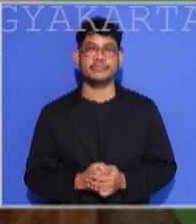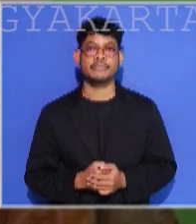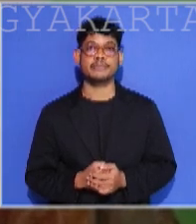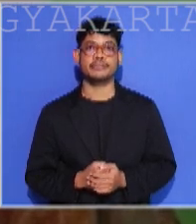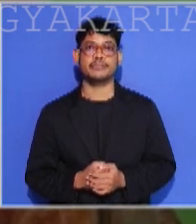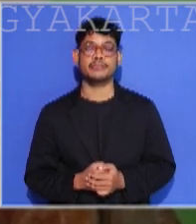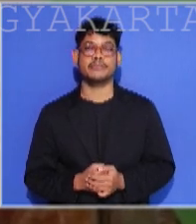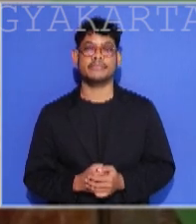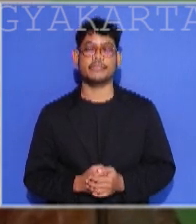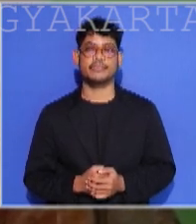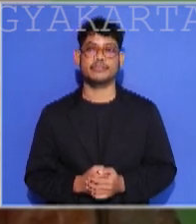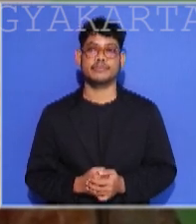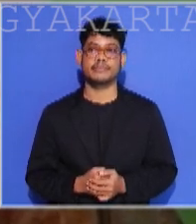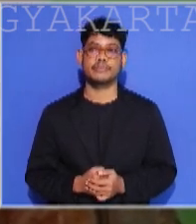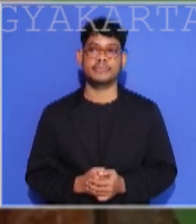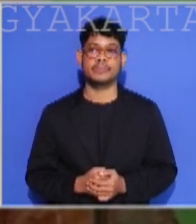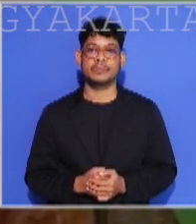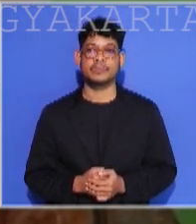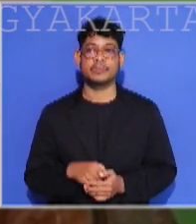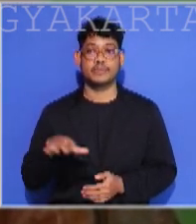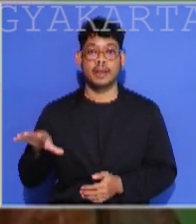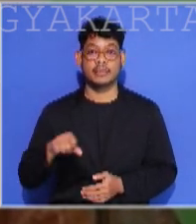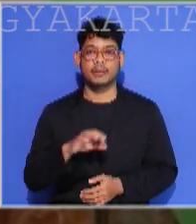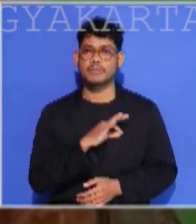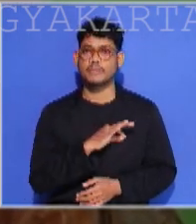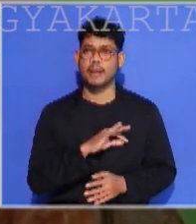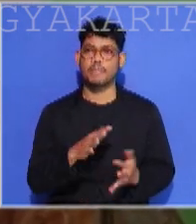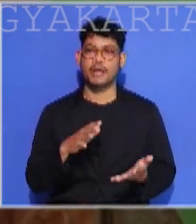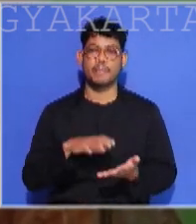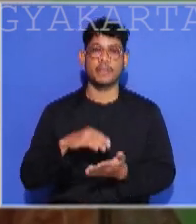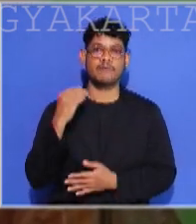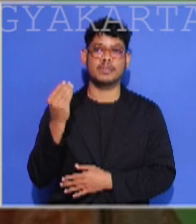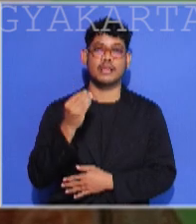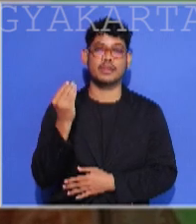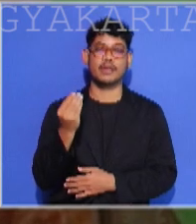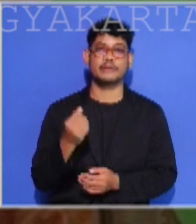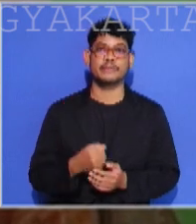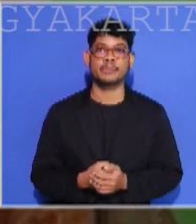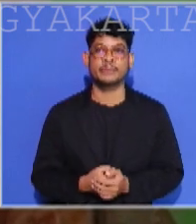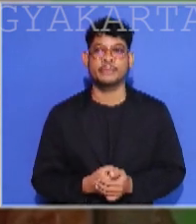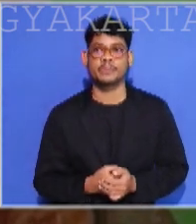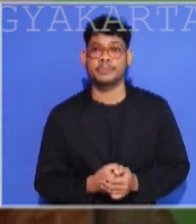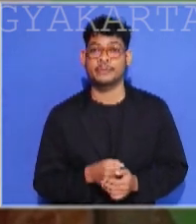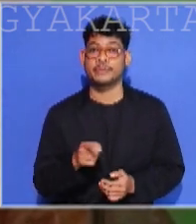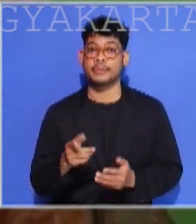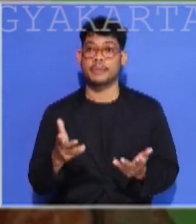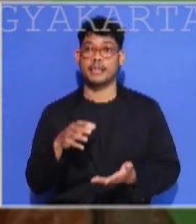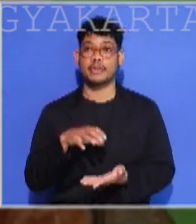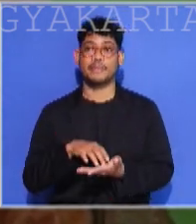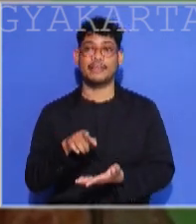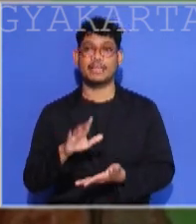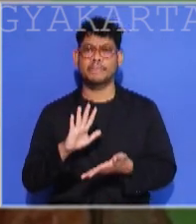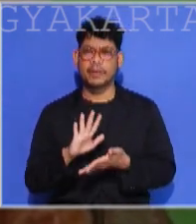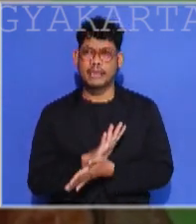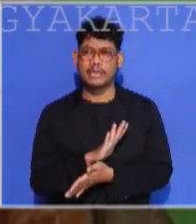E ini juga kita manfaatkan untuk wisata sehingga ini kemanfaatan bisa